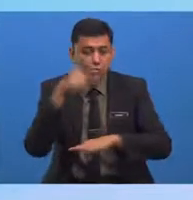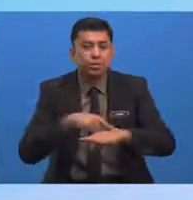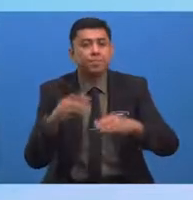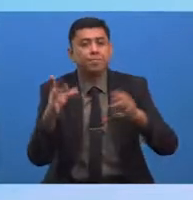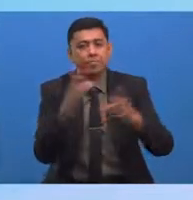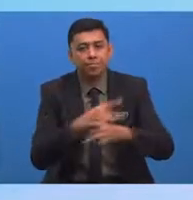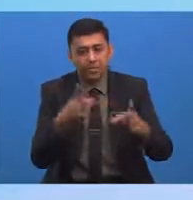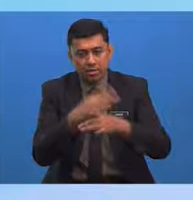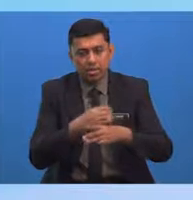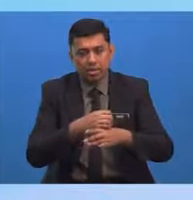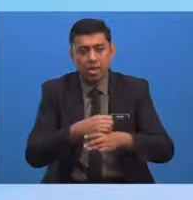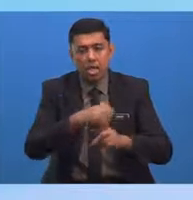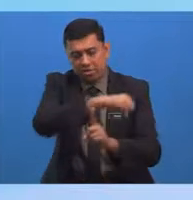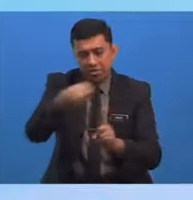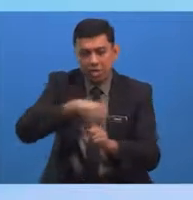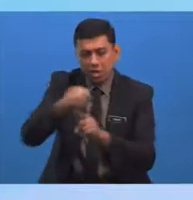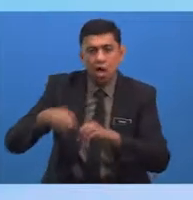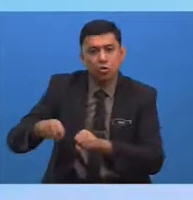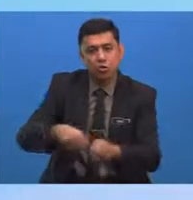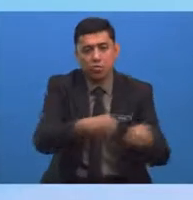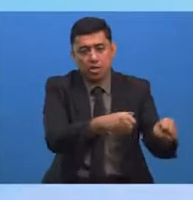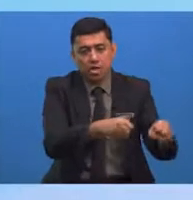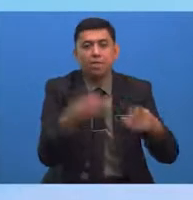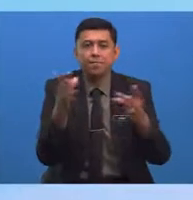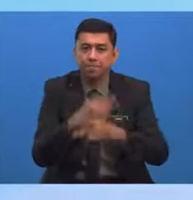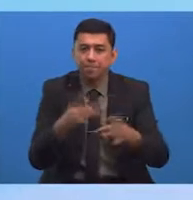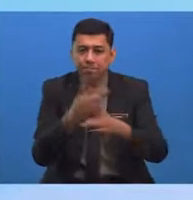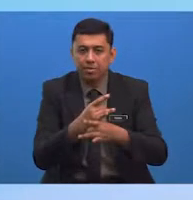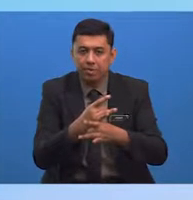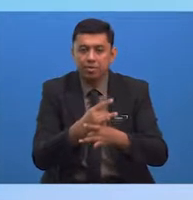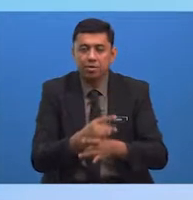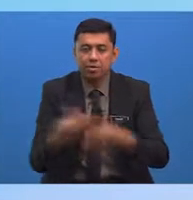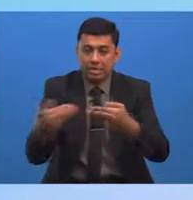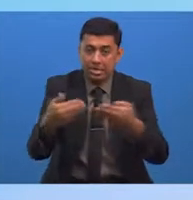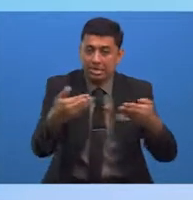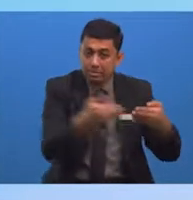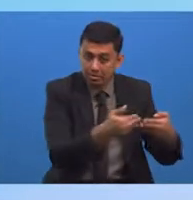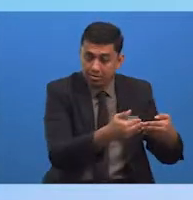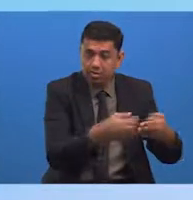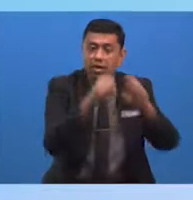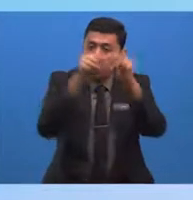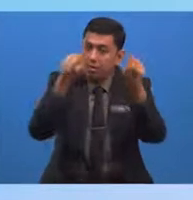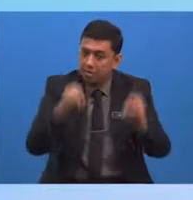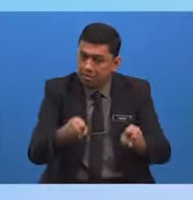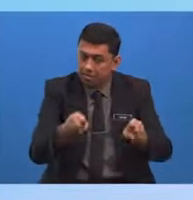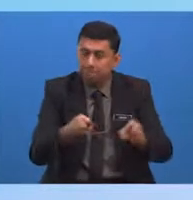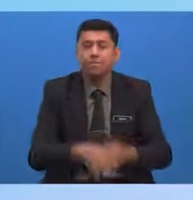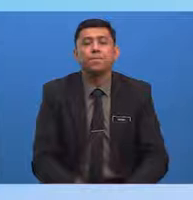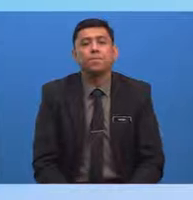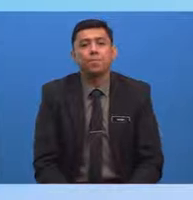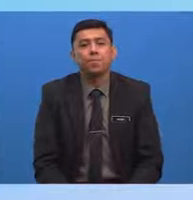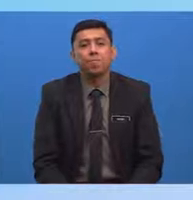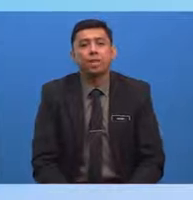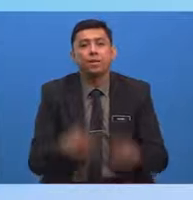di sekitar Sungai Sarawak. Sistem ini merupakan kesinambungan sistem pemerintahan yang